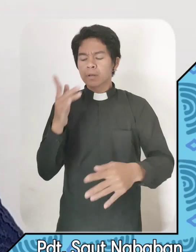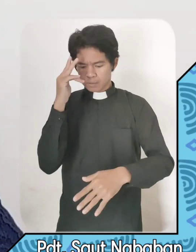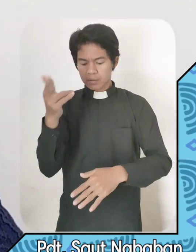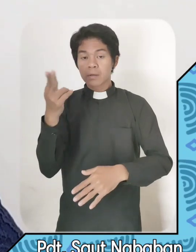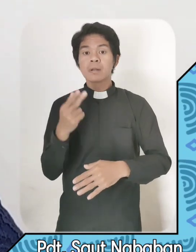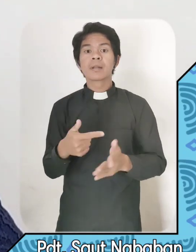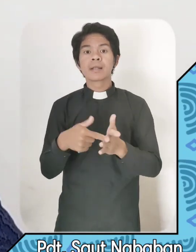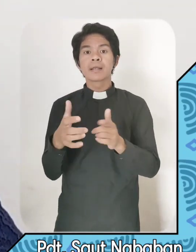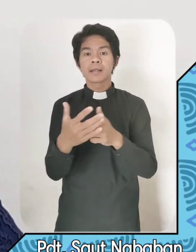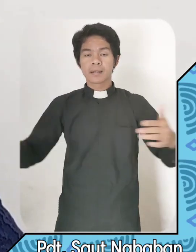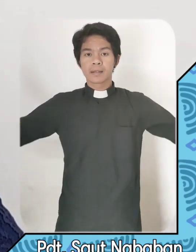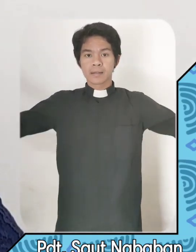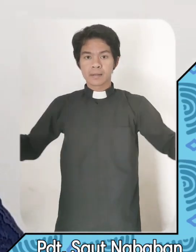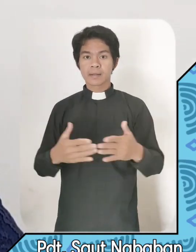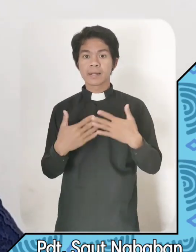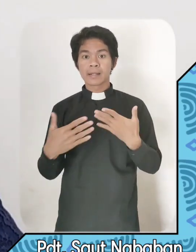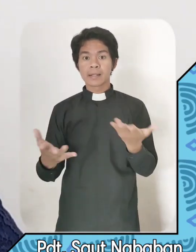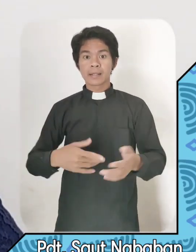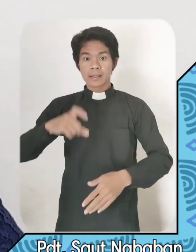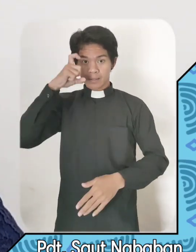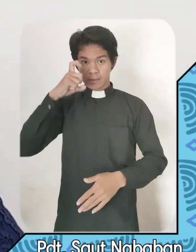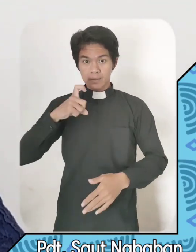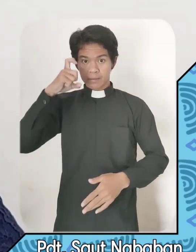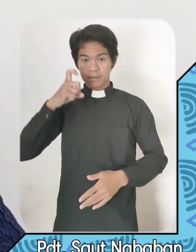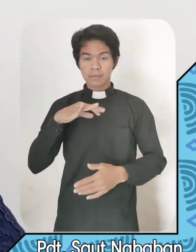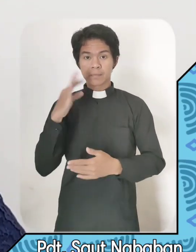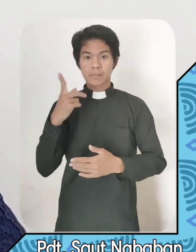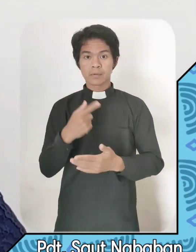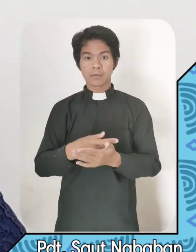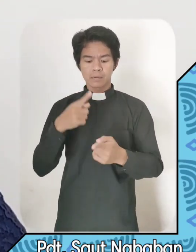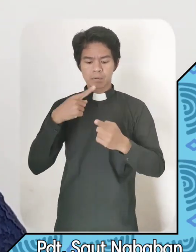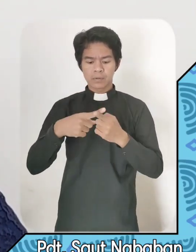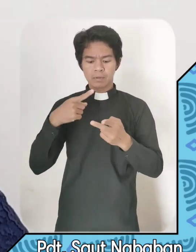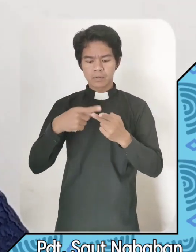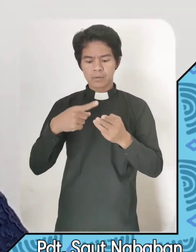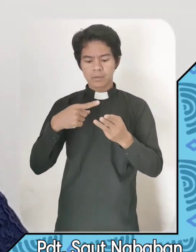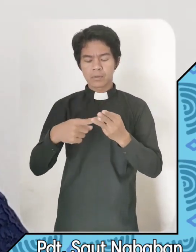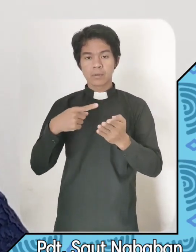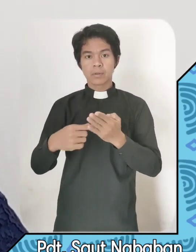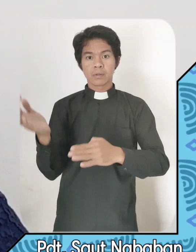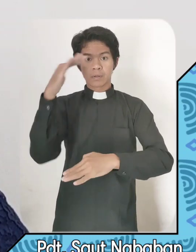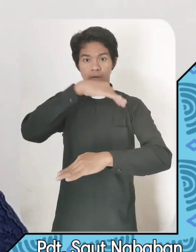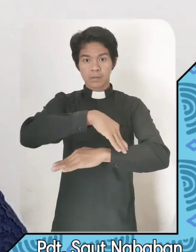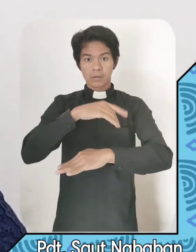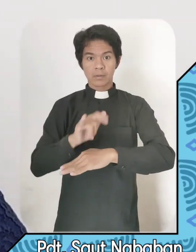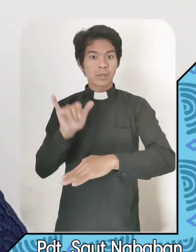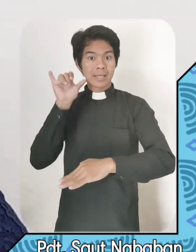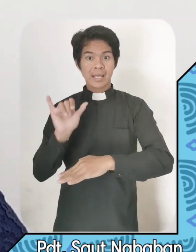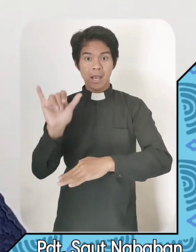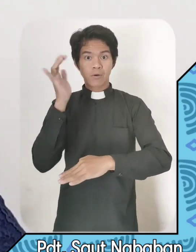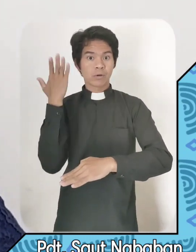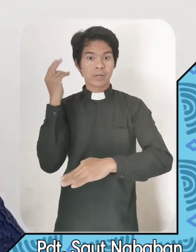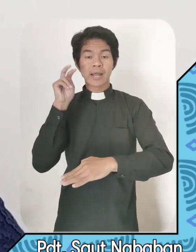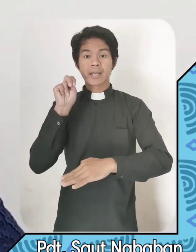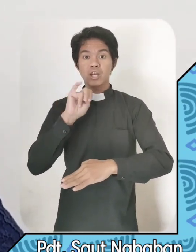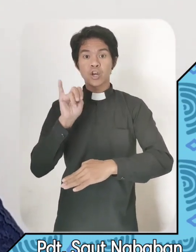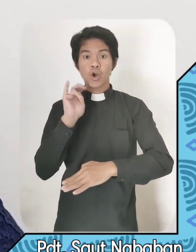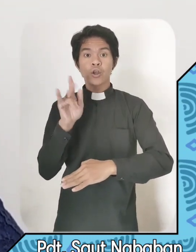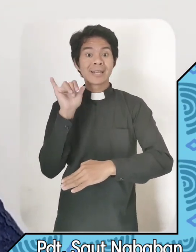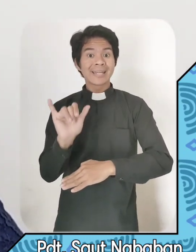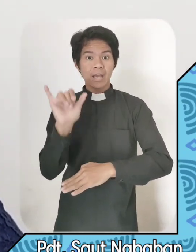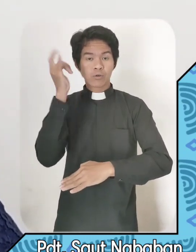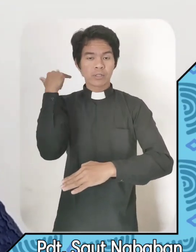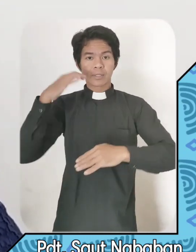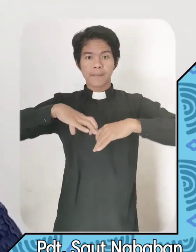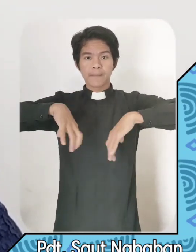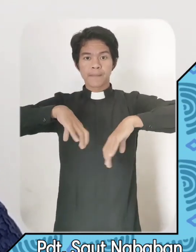ke kuburan Yesus? Kita perlu mengetahui perhitungan hari antara orang Yahudi dengan non-Yahudi itu